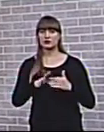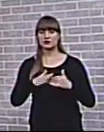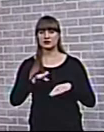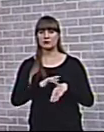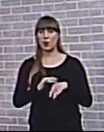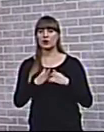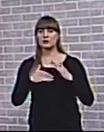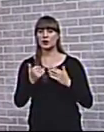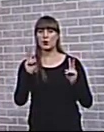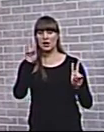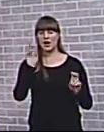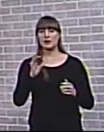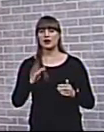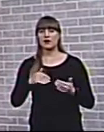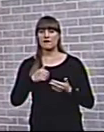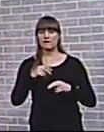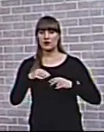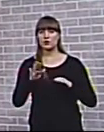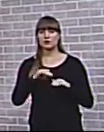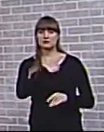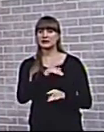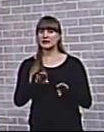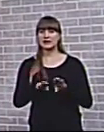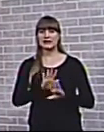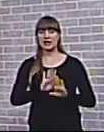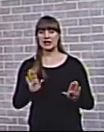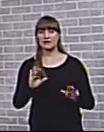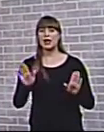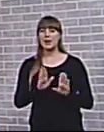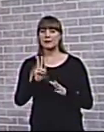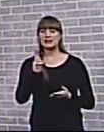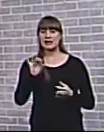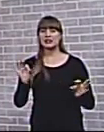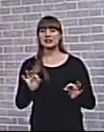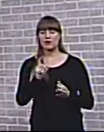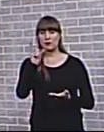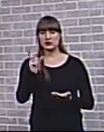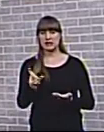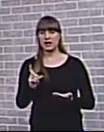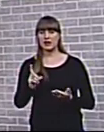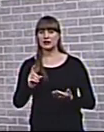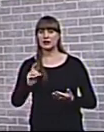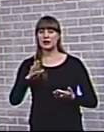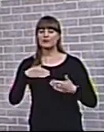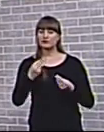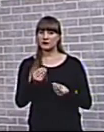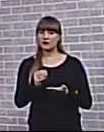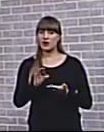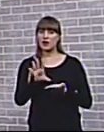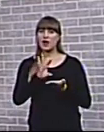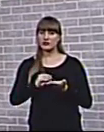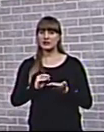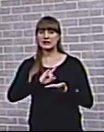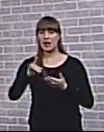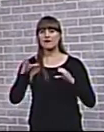да, силы слишком неравны. Песня канадского музыканта серьезно подорвала авторитет авиакомпании.